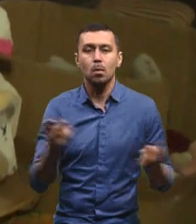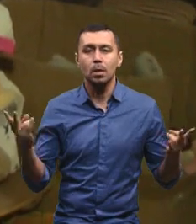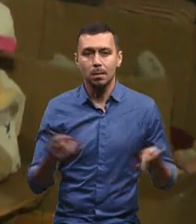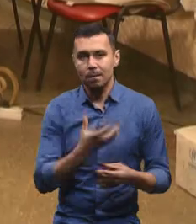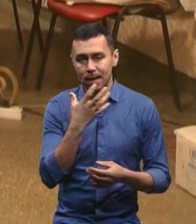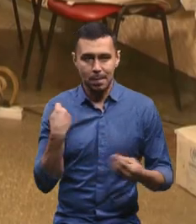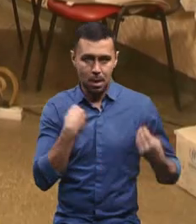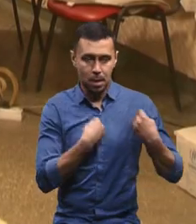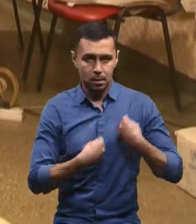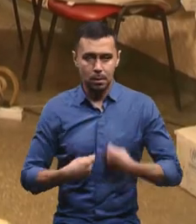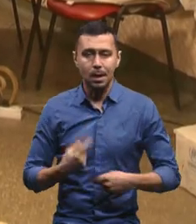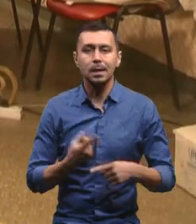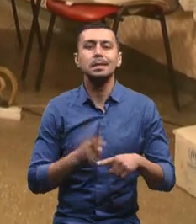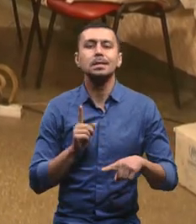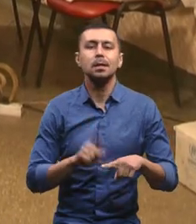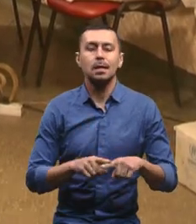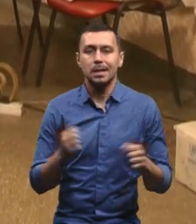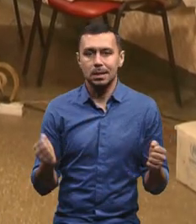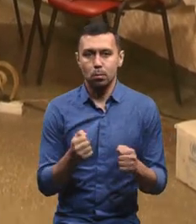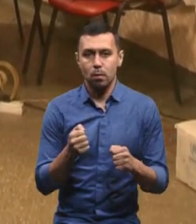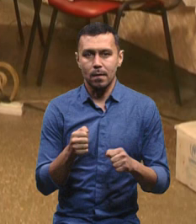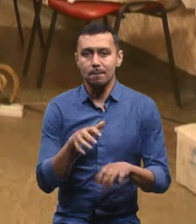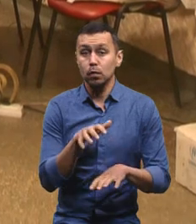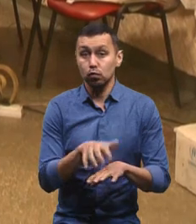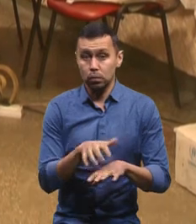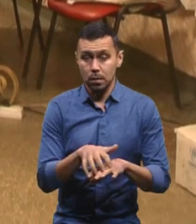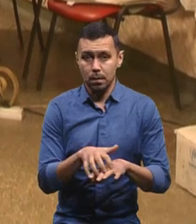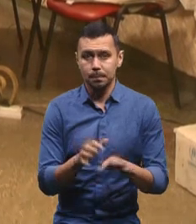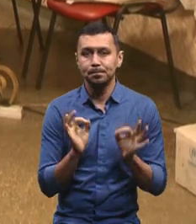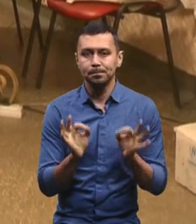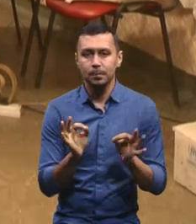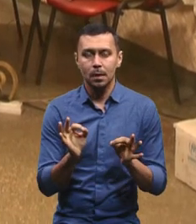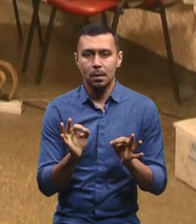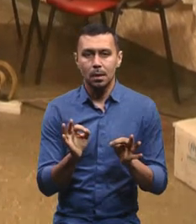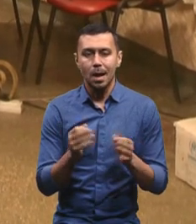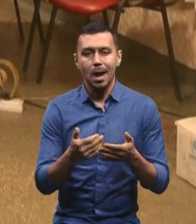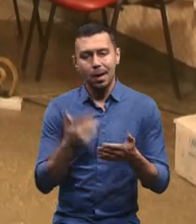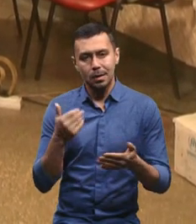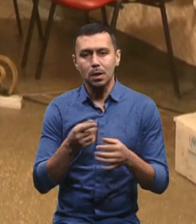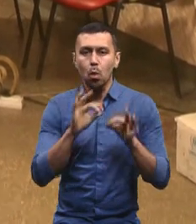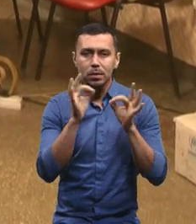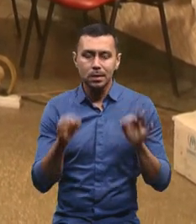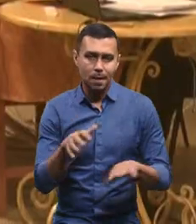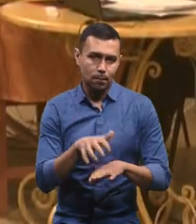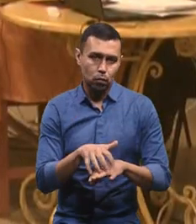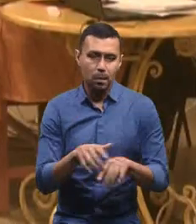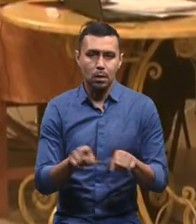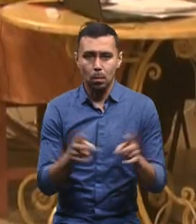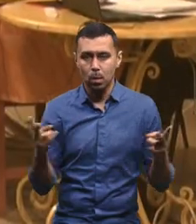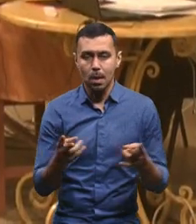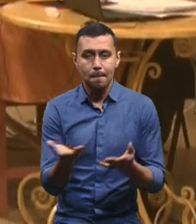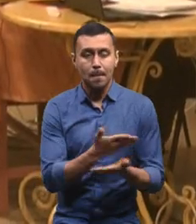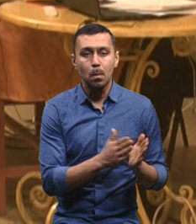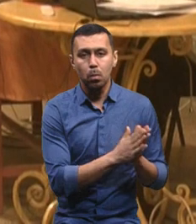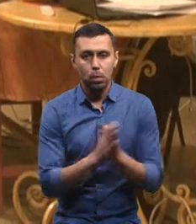в теплих речах це замовив взуття Звичайно що на раніше періоди це осіння взуття ми просимо